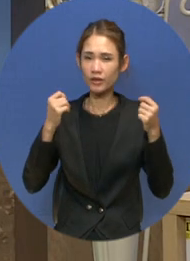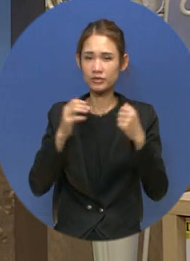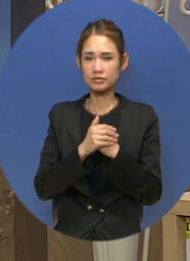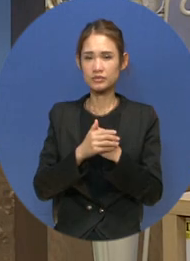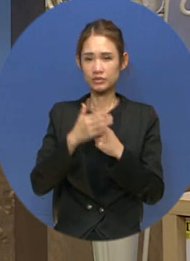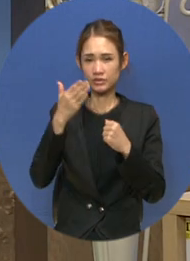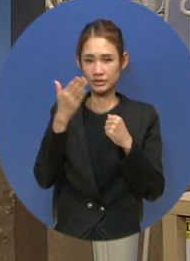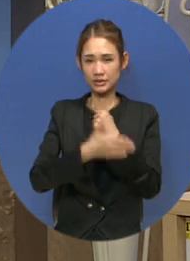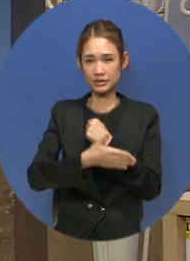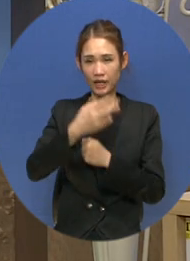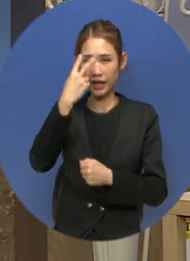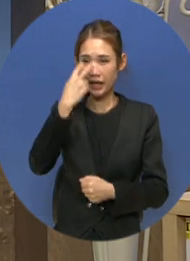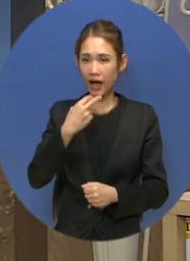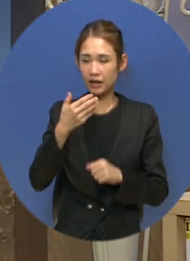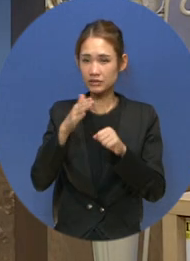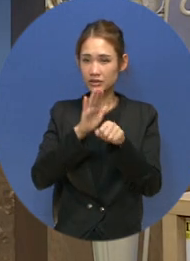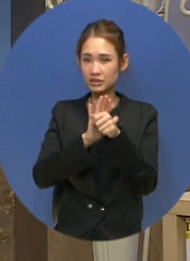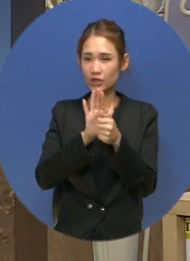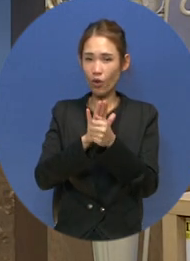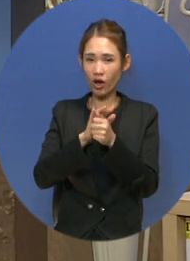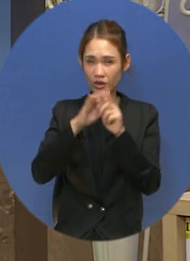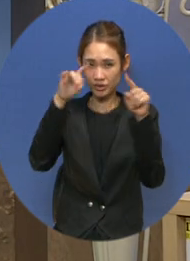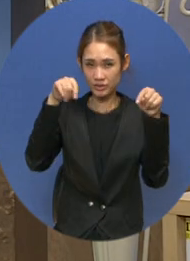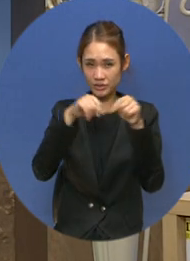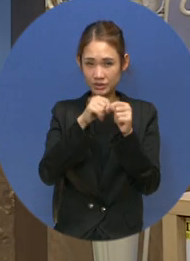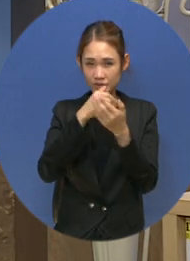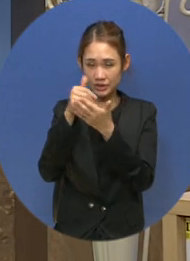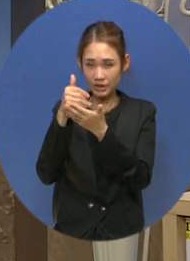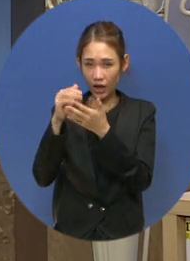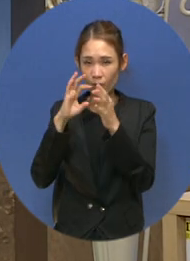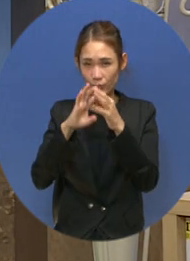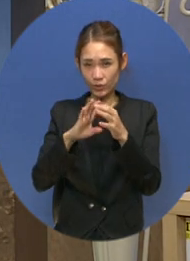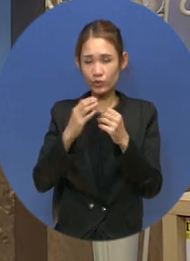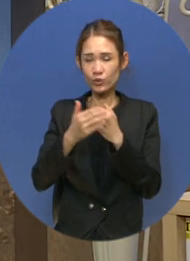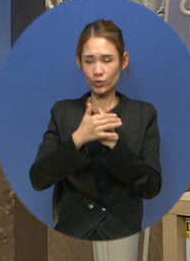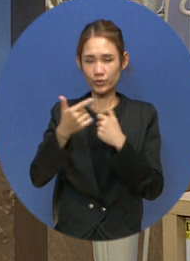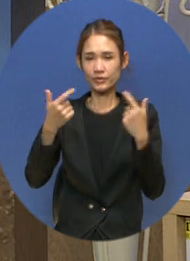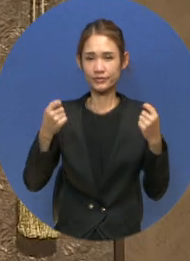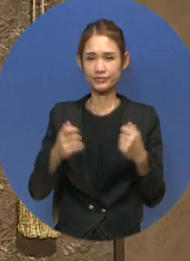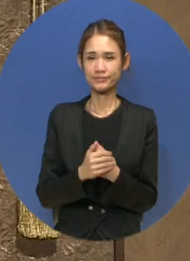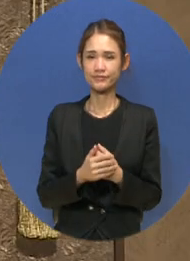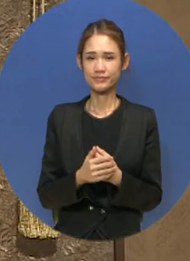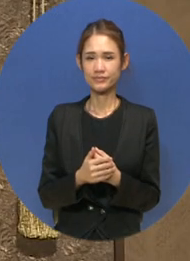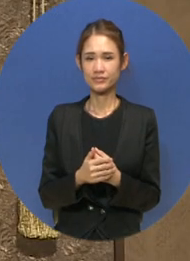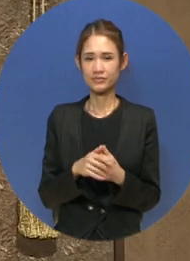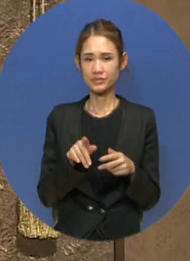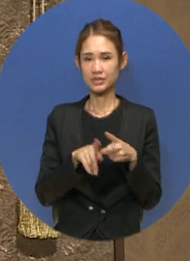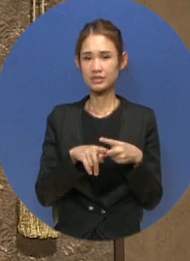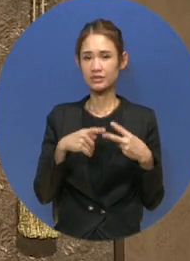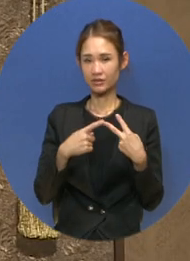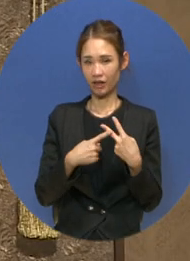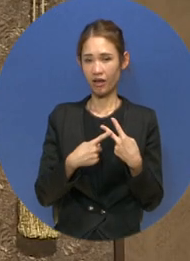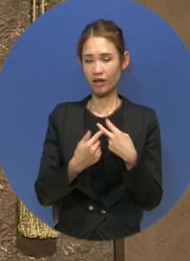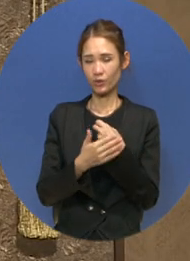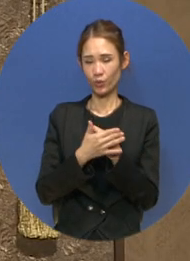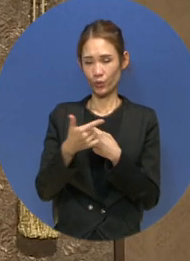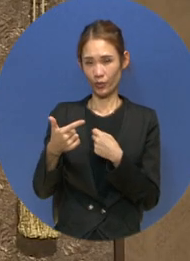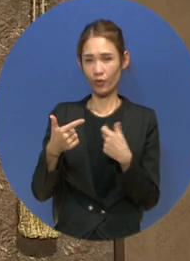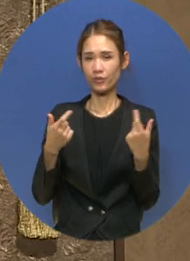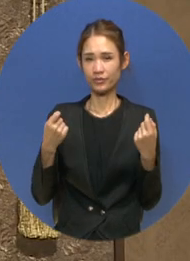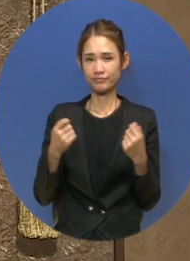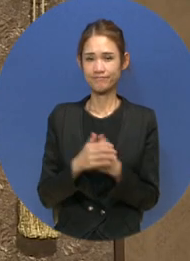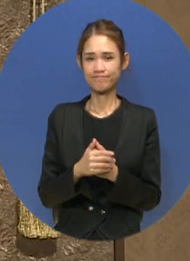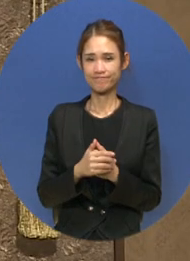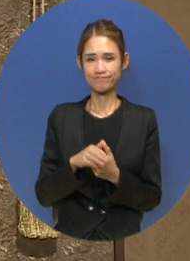이런 뭐 시각지원판이나 또 그림 글자판을 통해서 굉장히 큰 도움이 됐을 것 같습니다. 네, 그런 부분들이 이해하는 데 많은 도움을 줄 수 있기 때문에요.